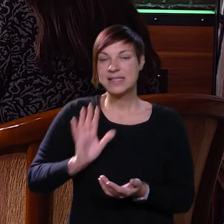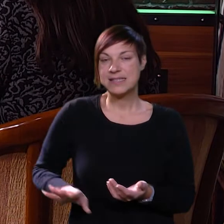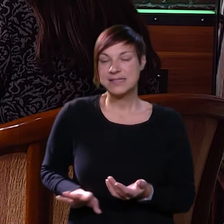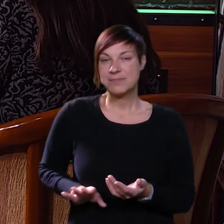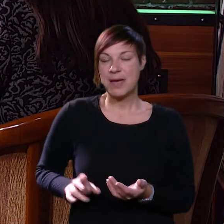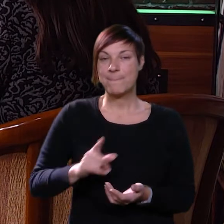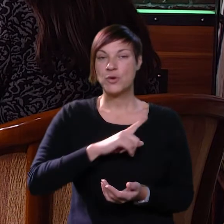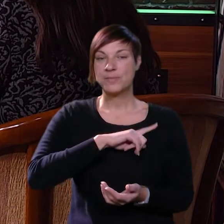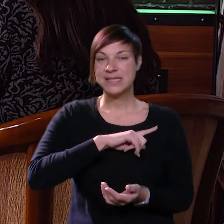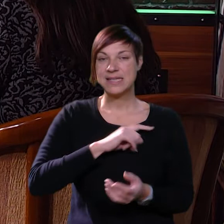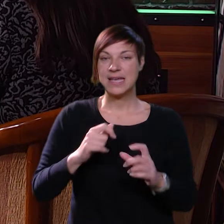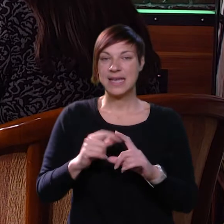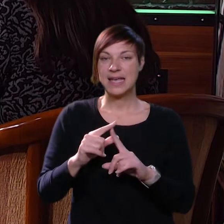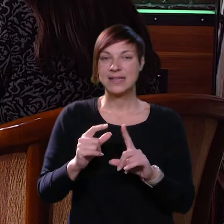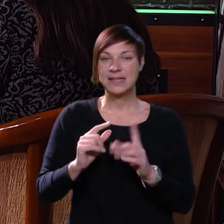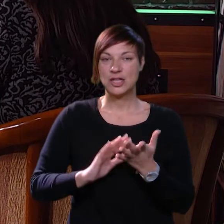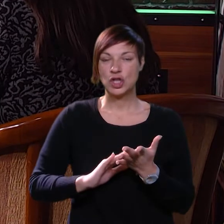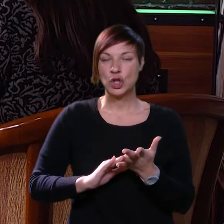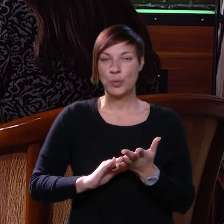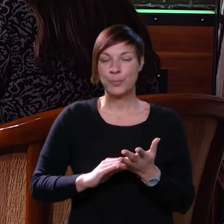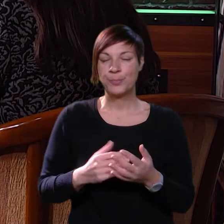sa mamom jednom iz Rijeke, Edito.